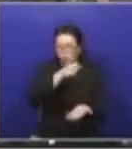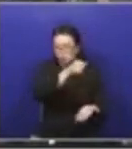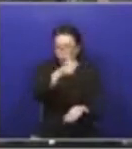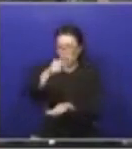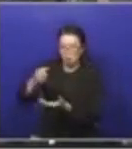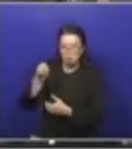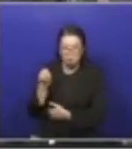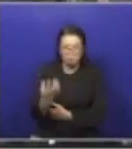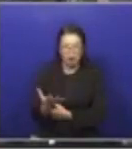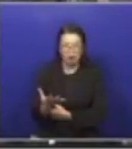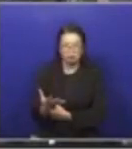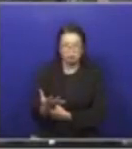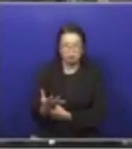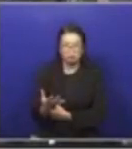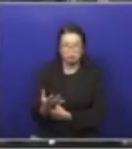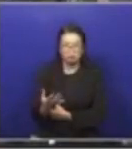แต่ถึงแม้วันนี้จะมีการผ่อนปรนมากขึ้นแล้วครับคนออกไปจับจ่ายใช้สอยไปตลาดไปเดินห้างสรรพสินค้าเข้าเข้าร้านอาหารได้แต่สิ่งที่เราจะต้องระวังมากขึ้นตามไปด้วยนั่นคือเรื่องความสะอาด